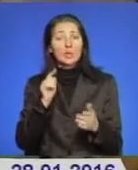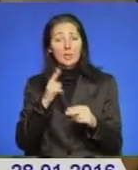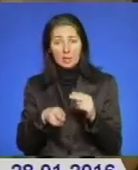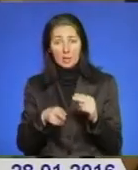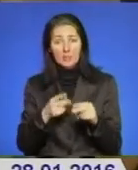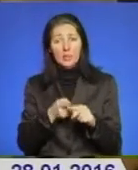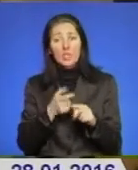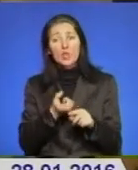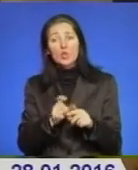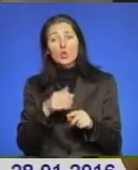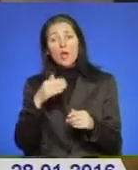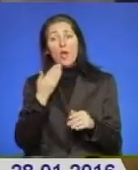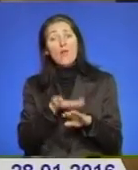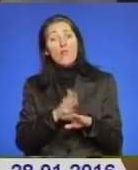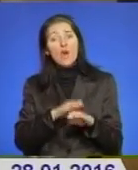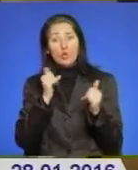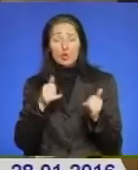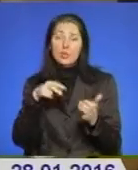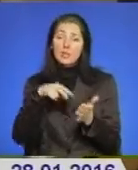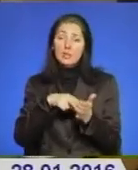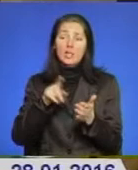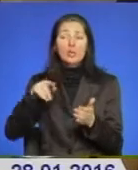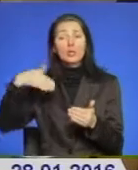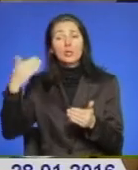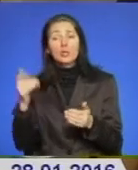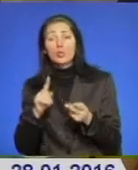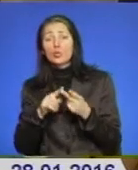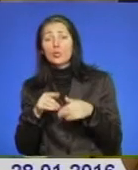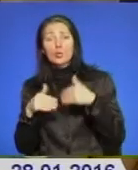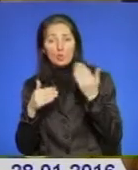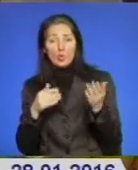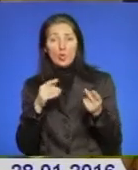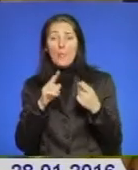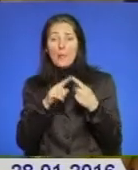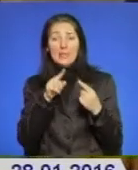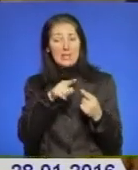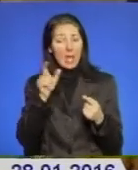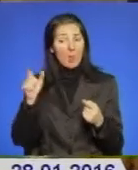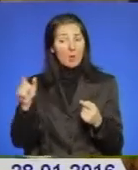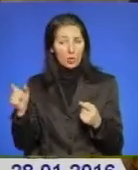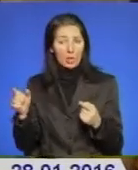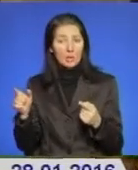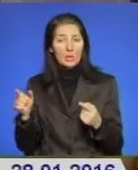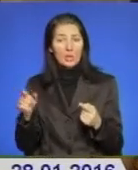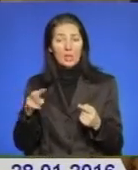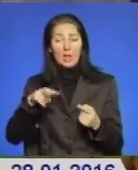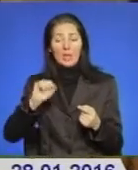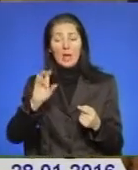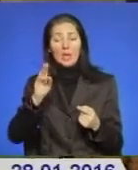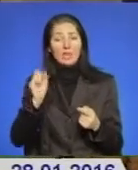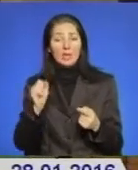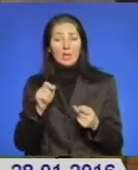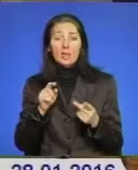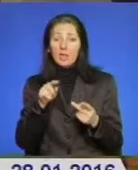стати на одну сторону чи на другу сторону. По-перше, і там люди ланівчани, і